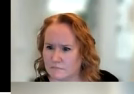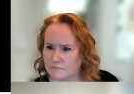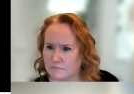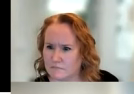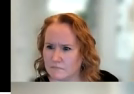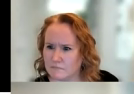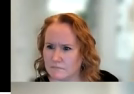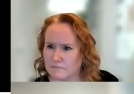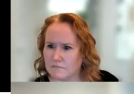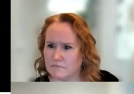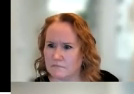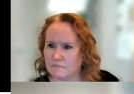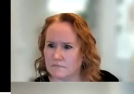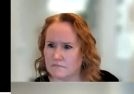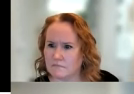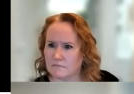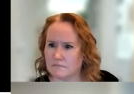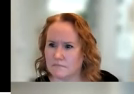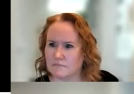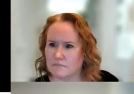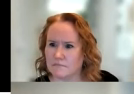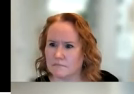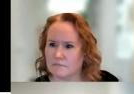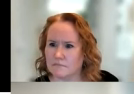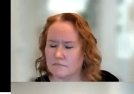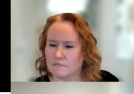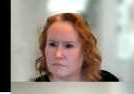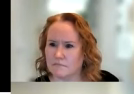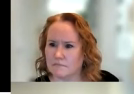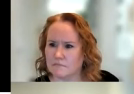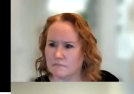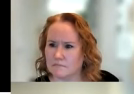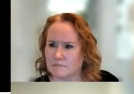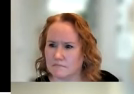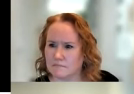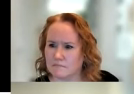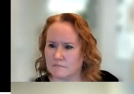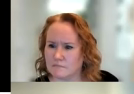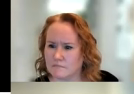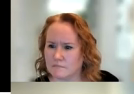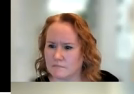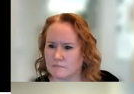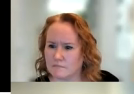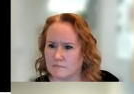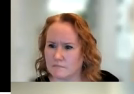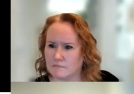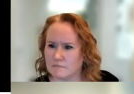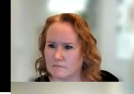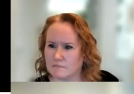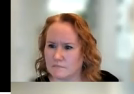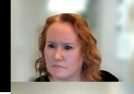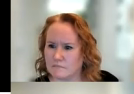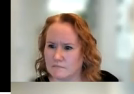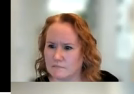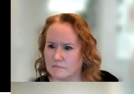om direktivets avgrensning. En annen viktig ting å bemerke at det uten betydning I